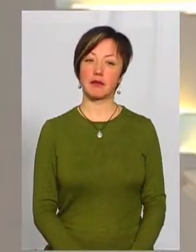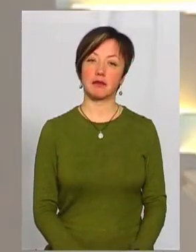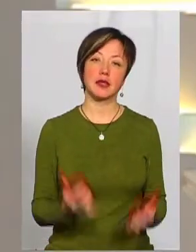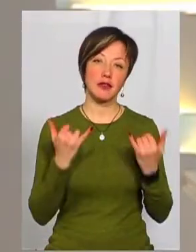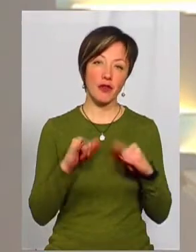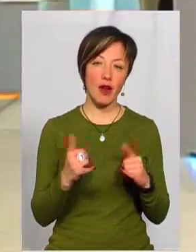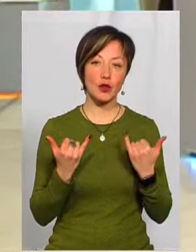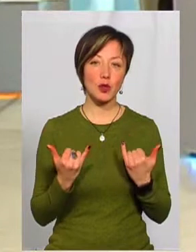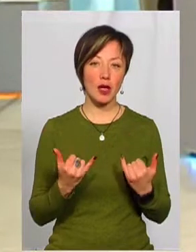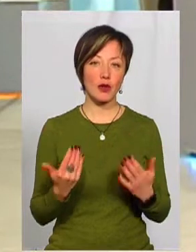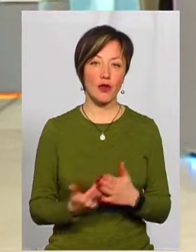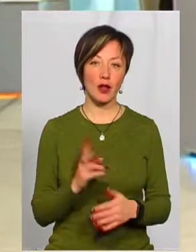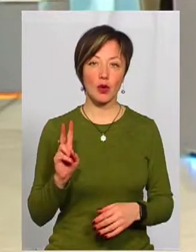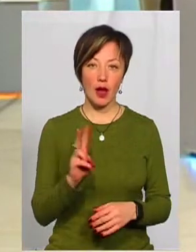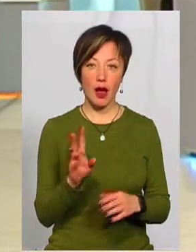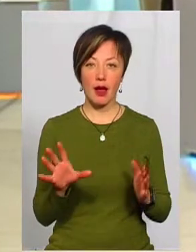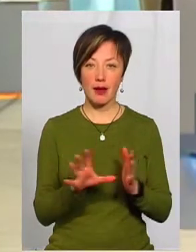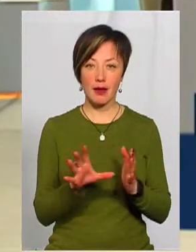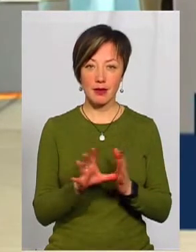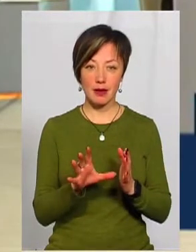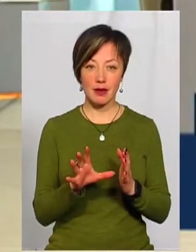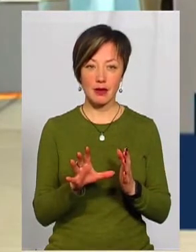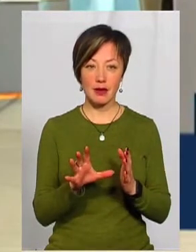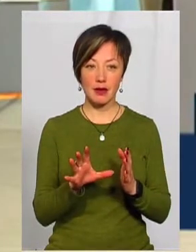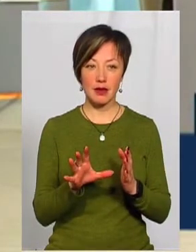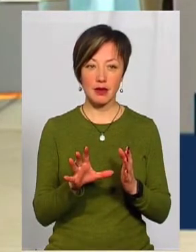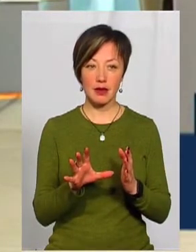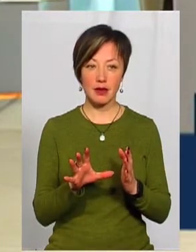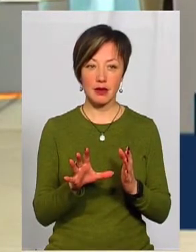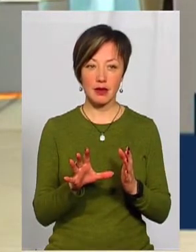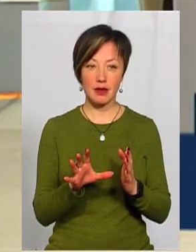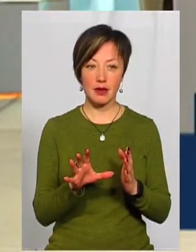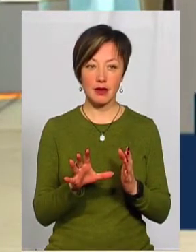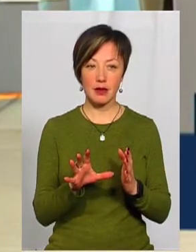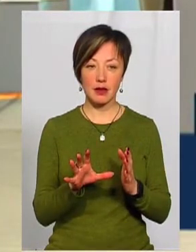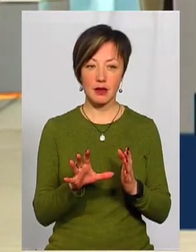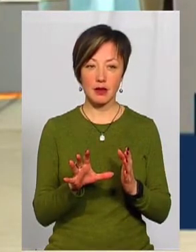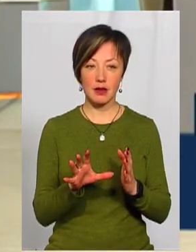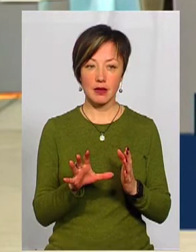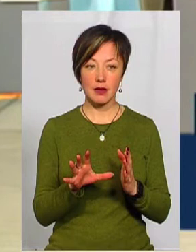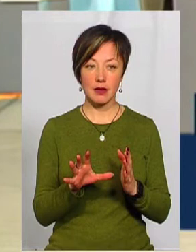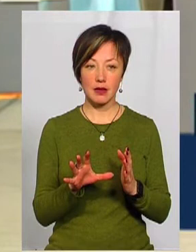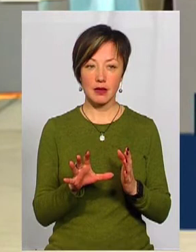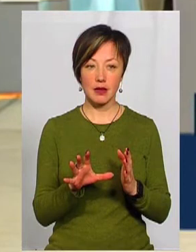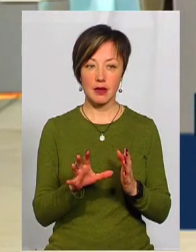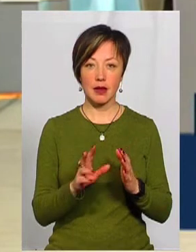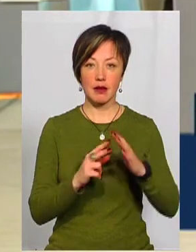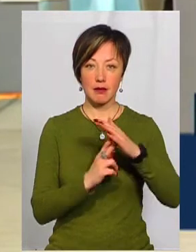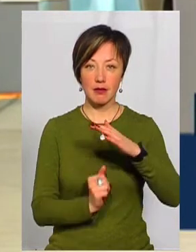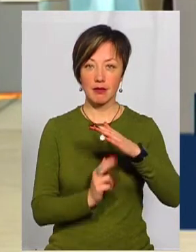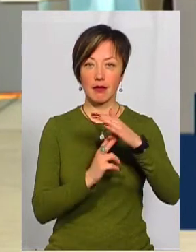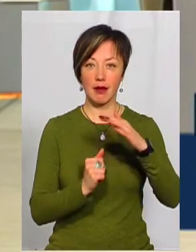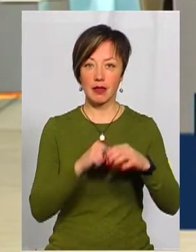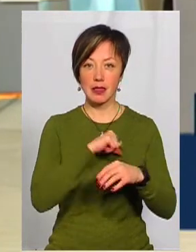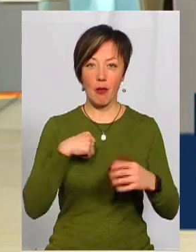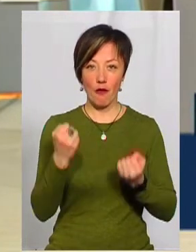Здивувало, що новий сучасний тролейбус, а струмоприймачі до мережі, так, до контактної мережі має водій вручну прикріплювати.